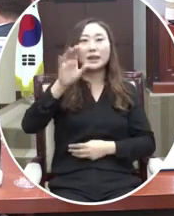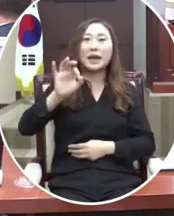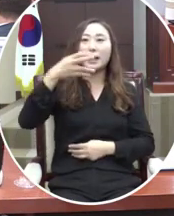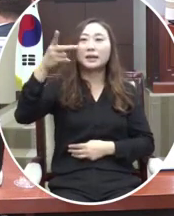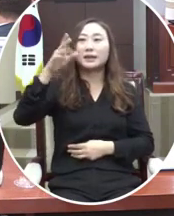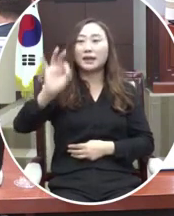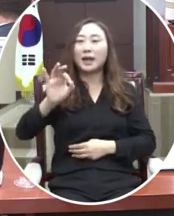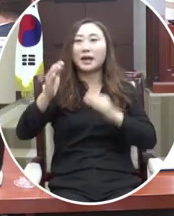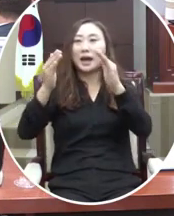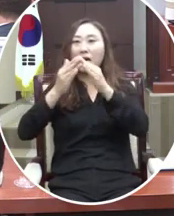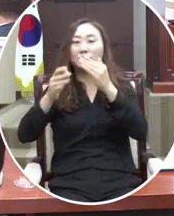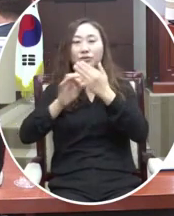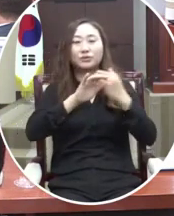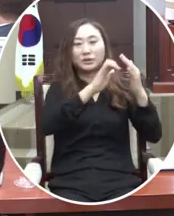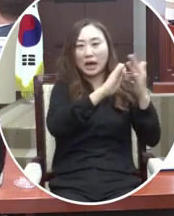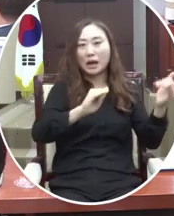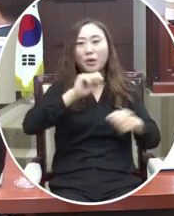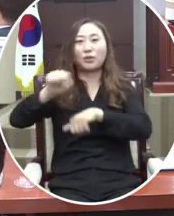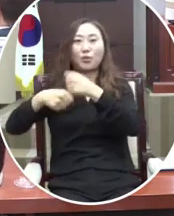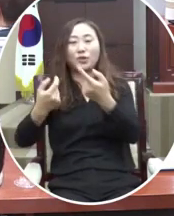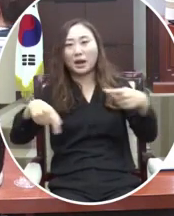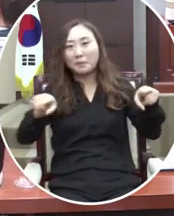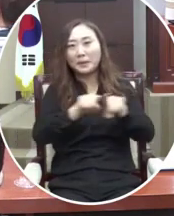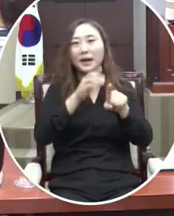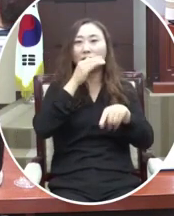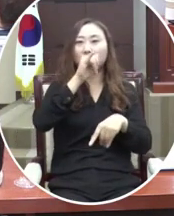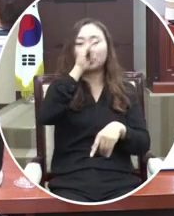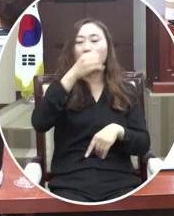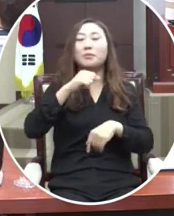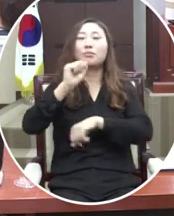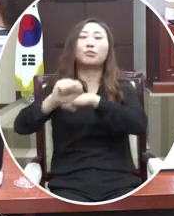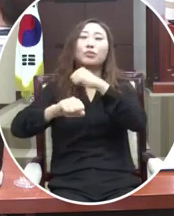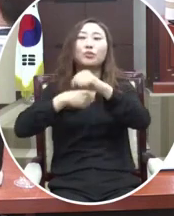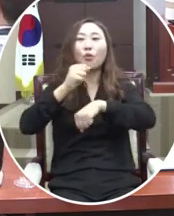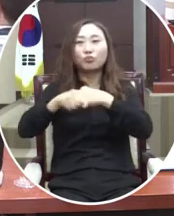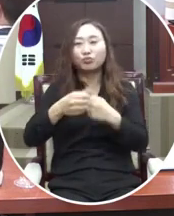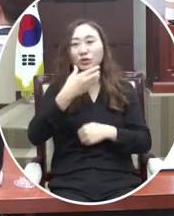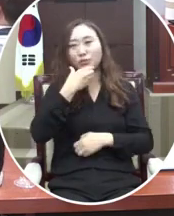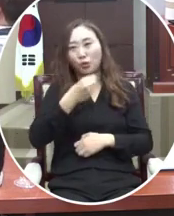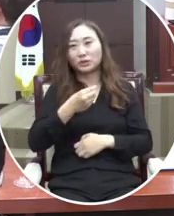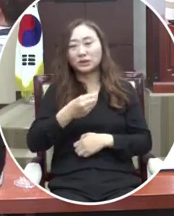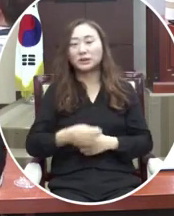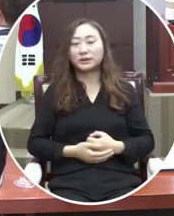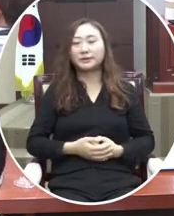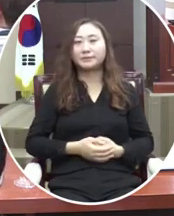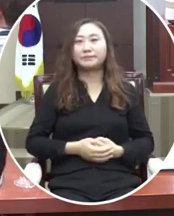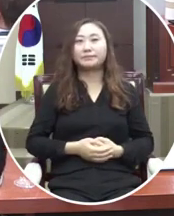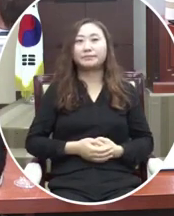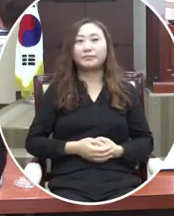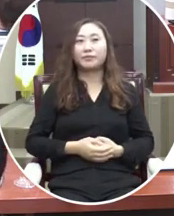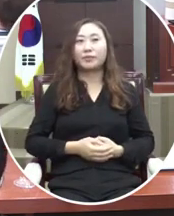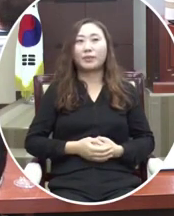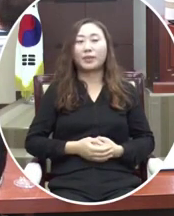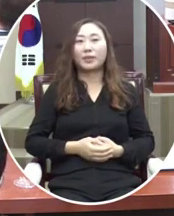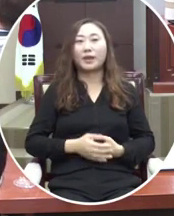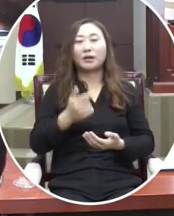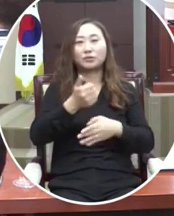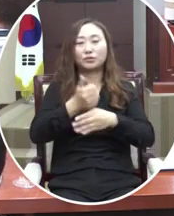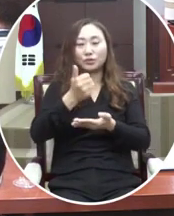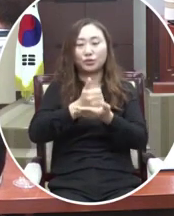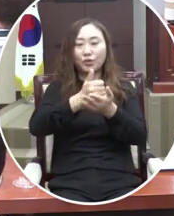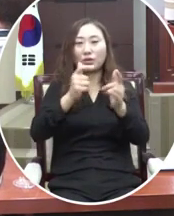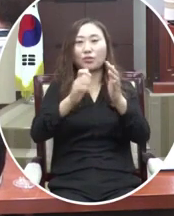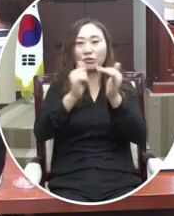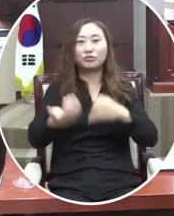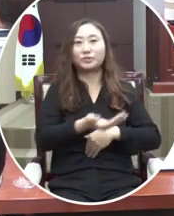하우스를 구심점으로 사람과 동물이 공전하는 동물 복지를 실현해 나가도록 하겠습니다 존경하는 노 쿠민